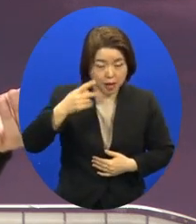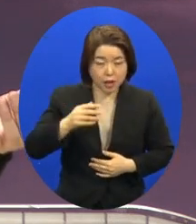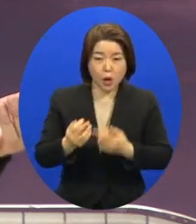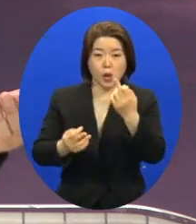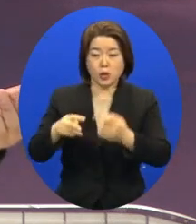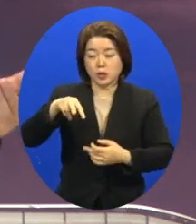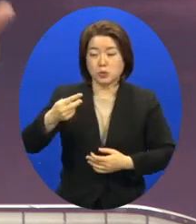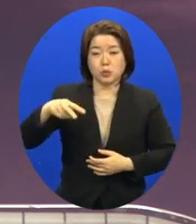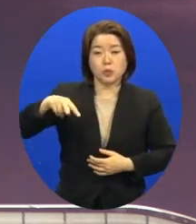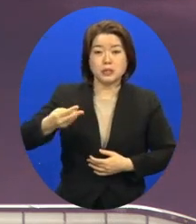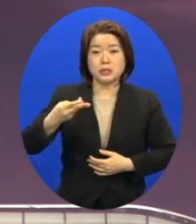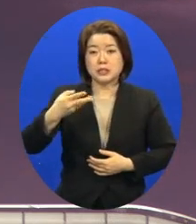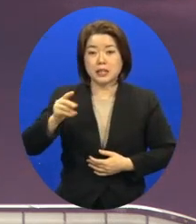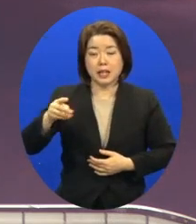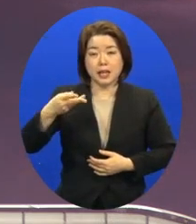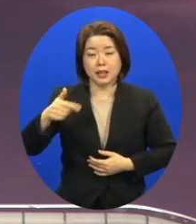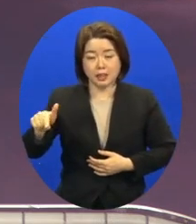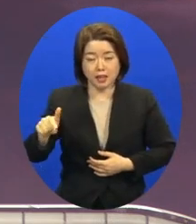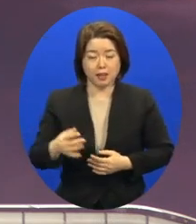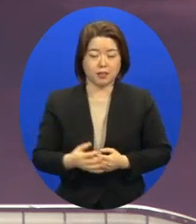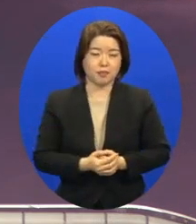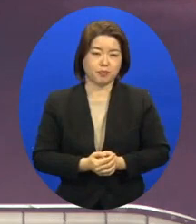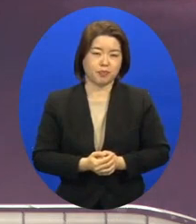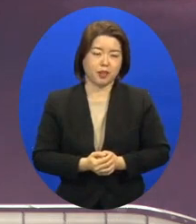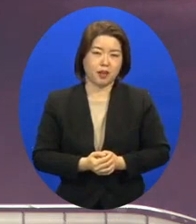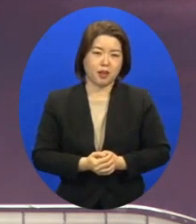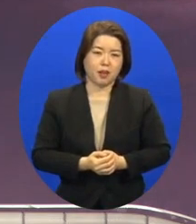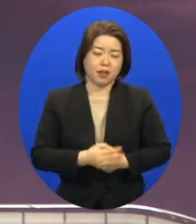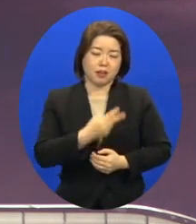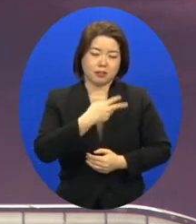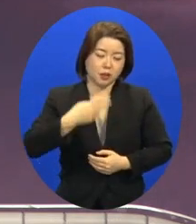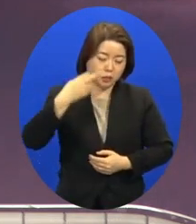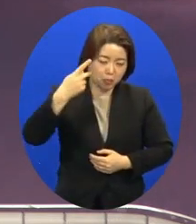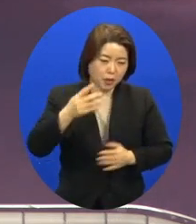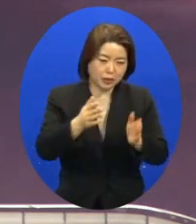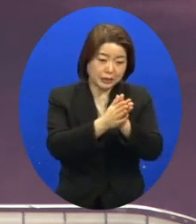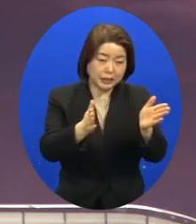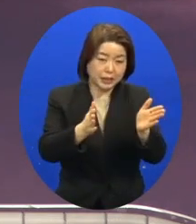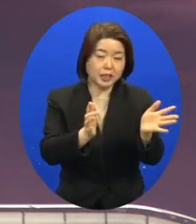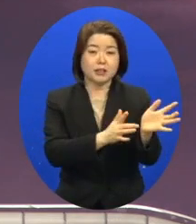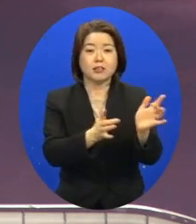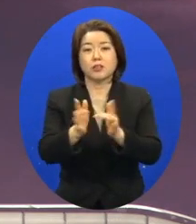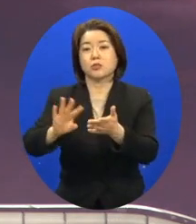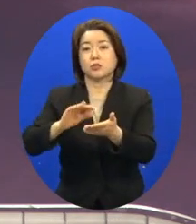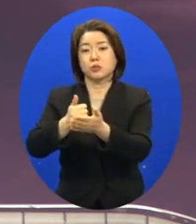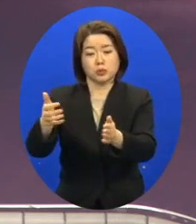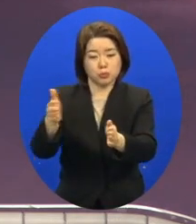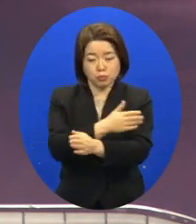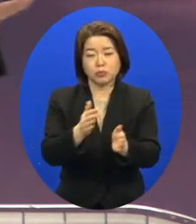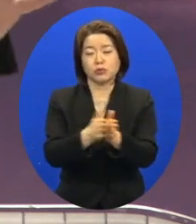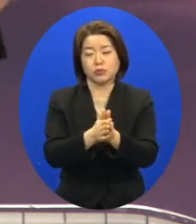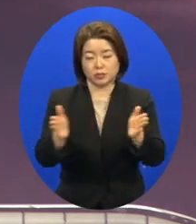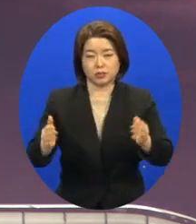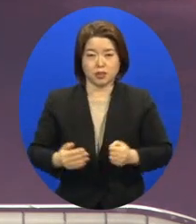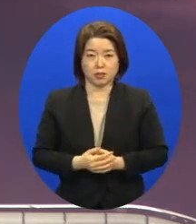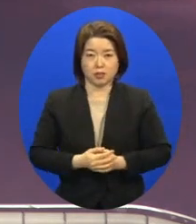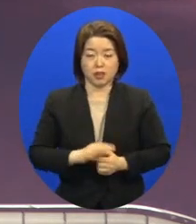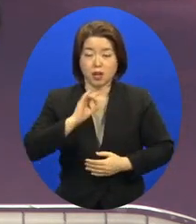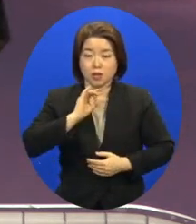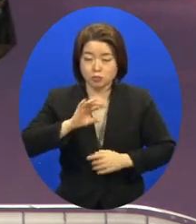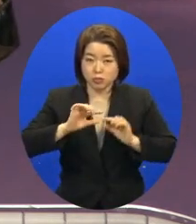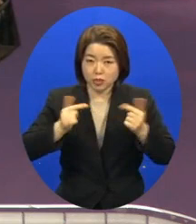소스데네가. 사도 바울은 시작이 예수 그리스도로 시작이 됐습니다. 뿐만 아니고 사도 바울은 그가